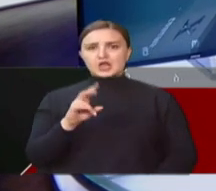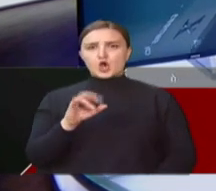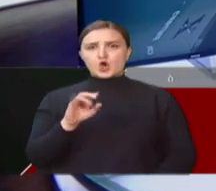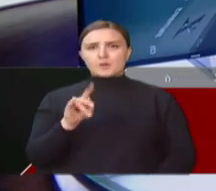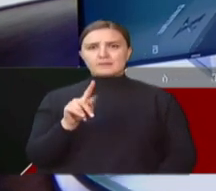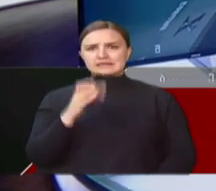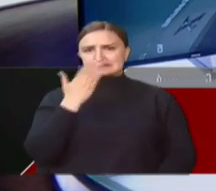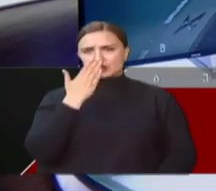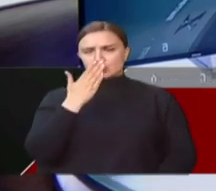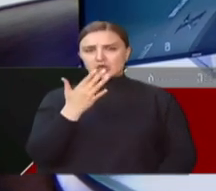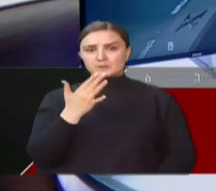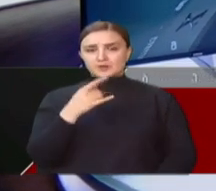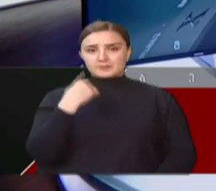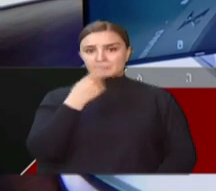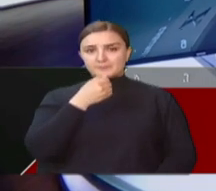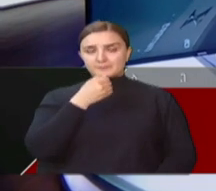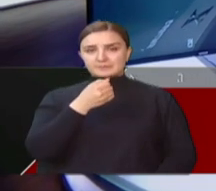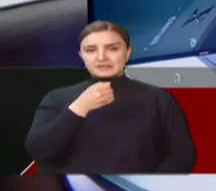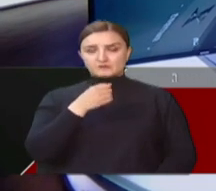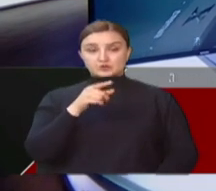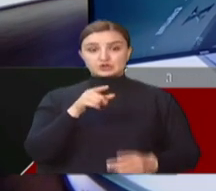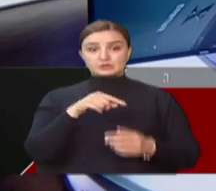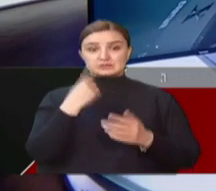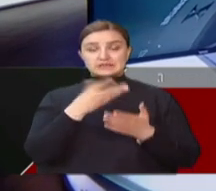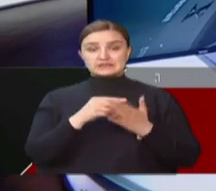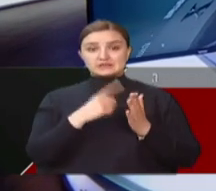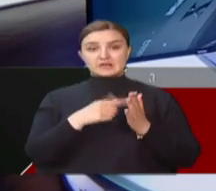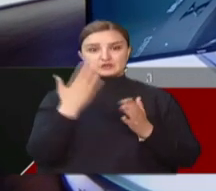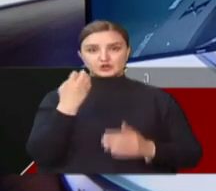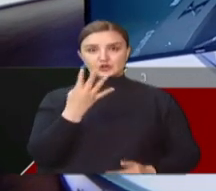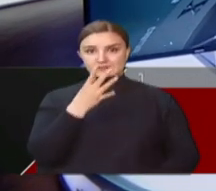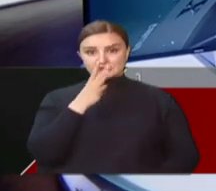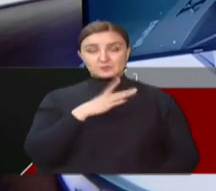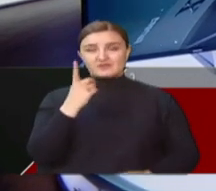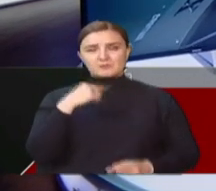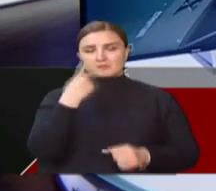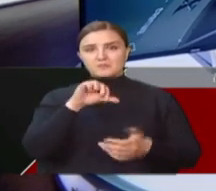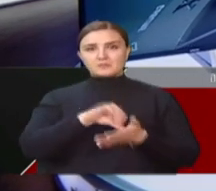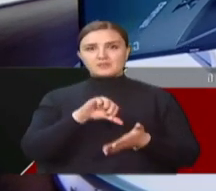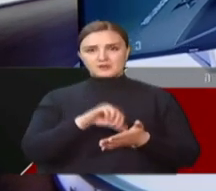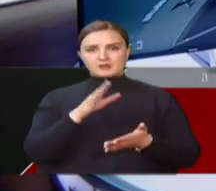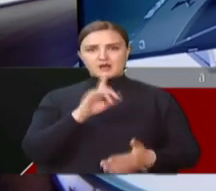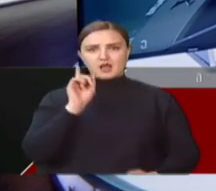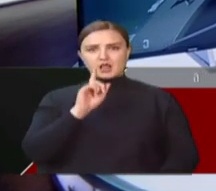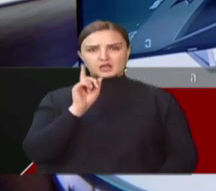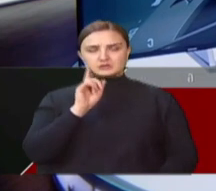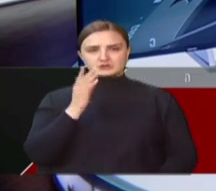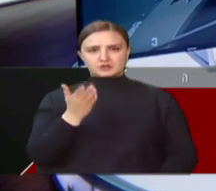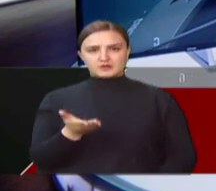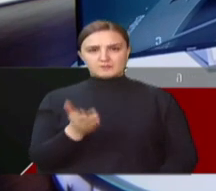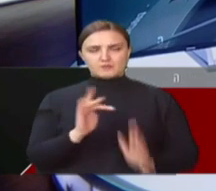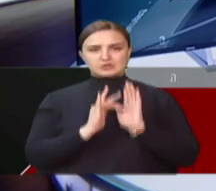კინოსურათში რამდენიმე ინტერვიუ პირად საკითხებზე შეასრულა. მაშინ 14 წლის იყო. პირველი მთავარი როლი კი ფილმში ახალგაზრდა